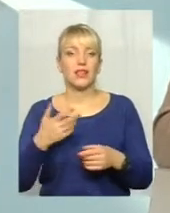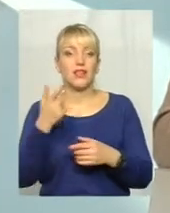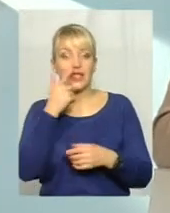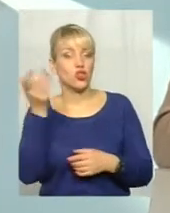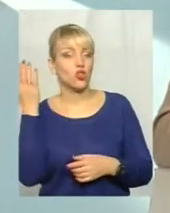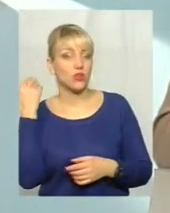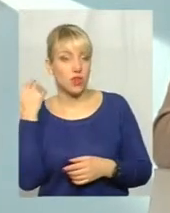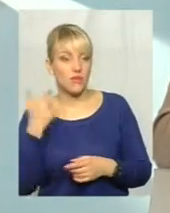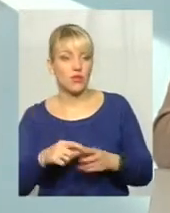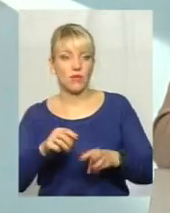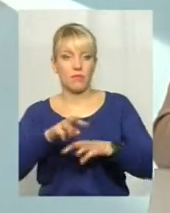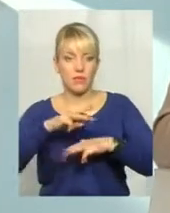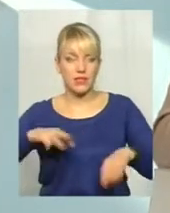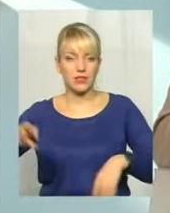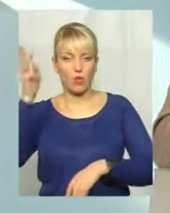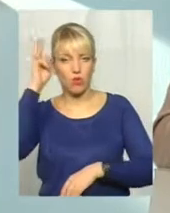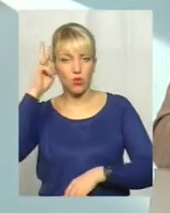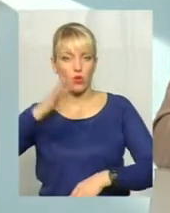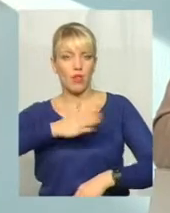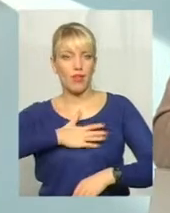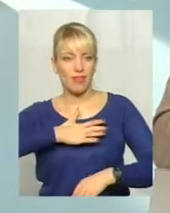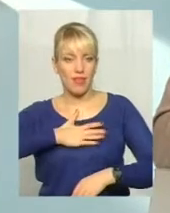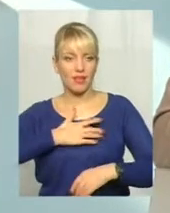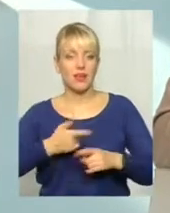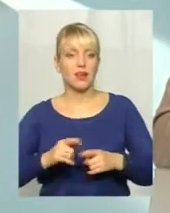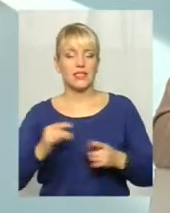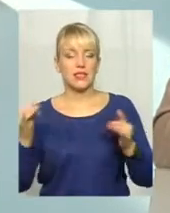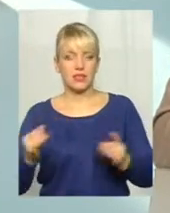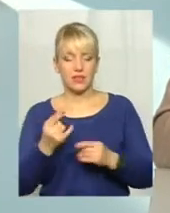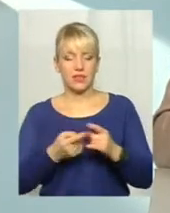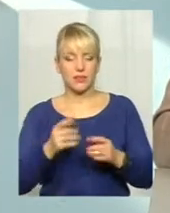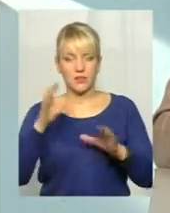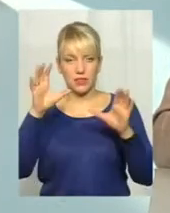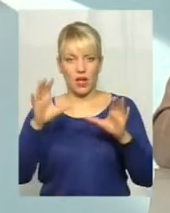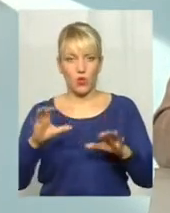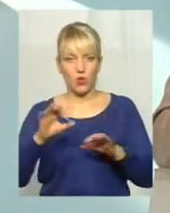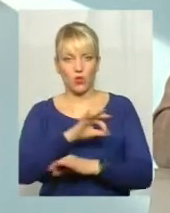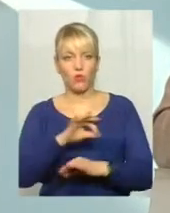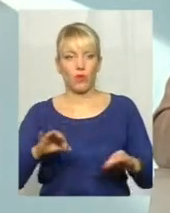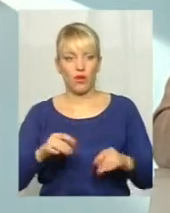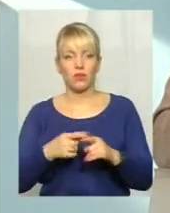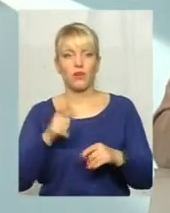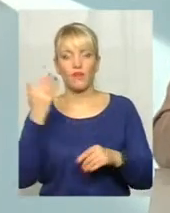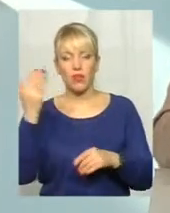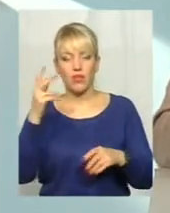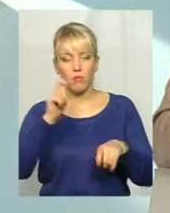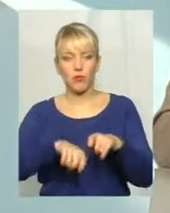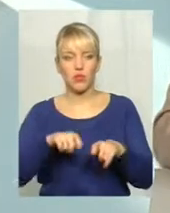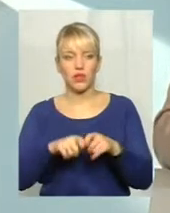міністр посол Канади в Україні зацікавився цим законопроектом і сказав, що вони перевірять, наскільки це